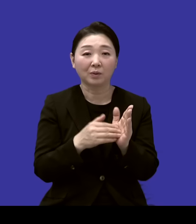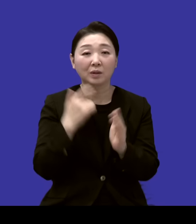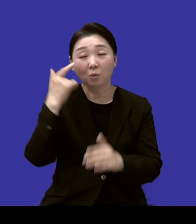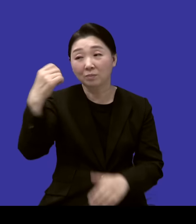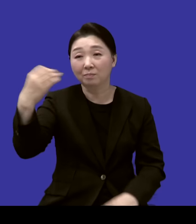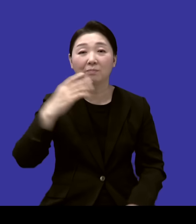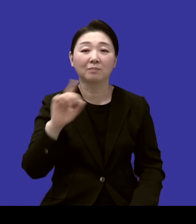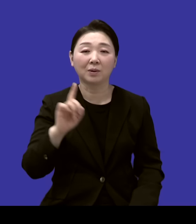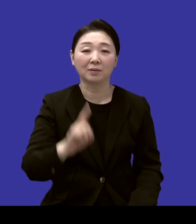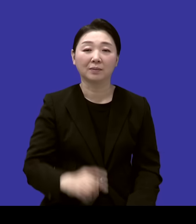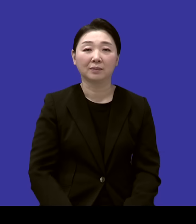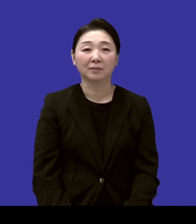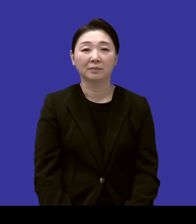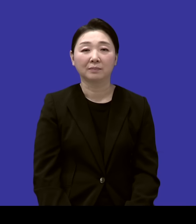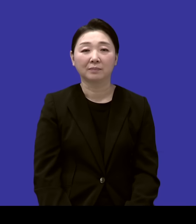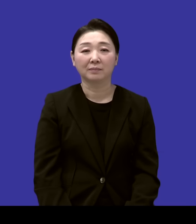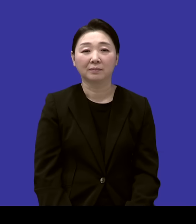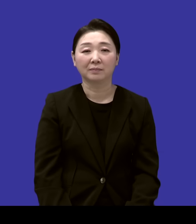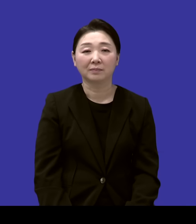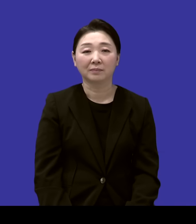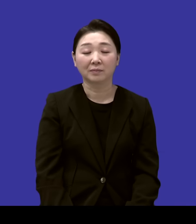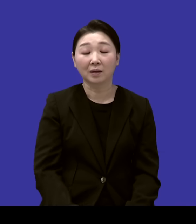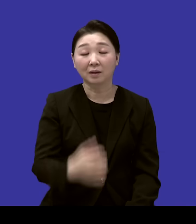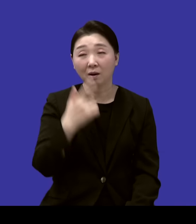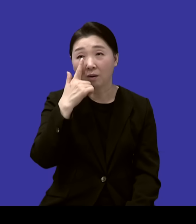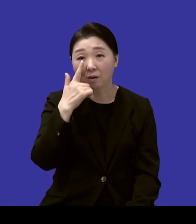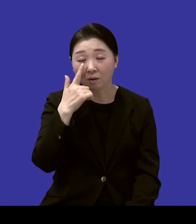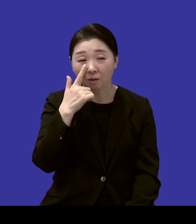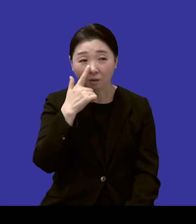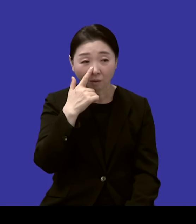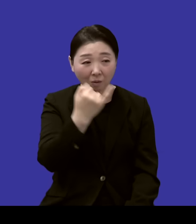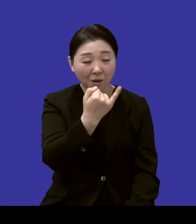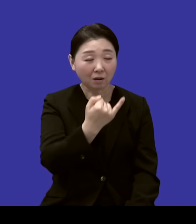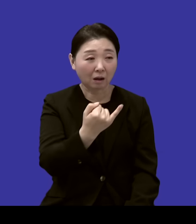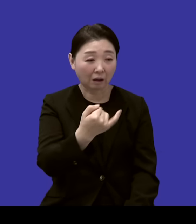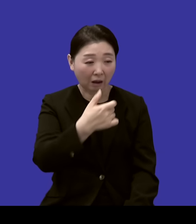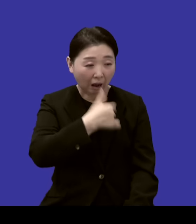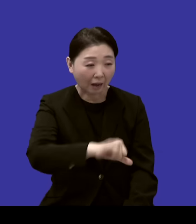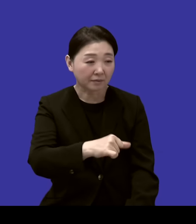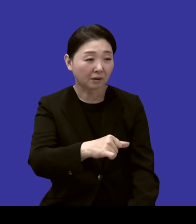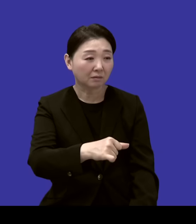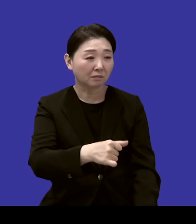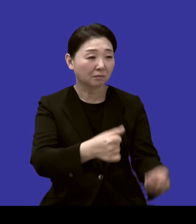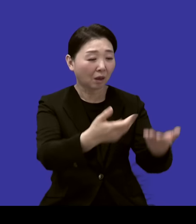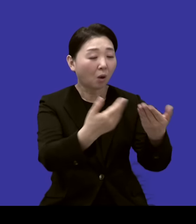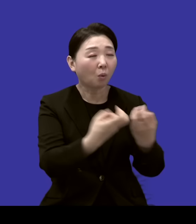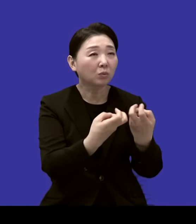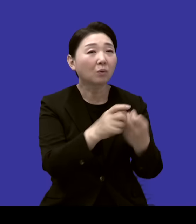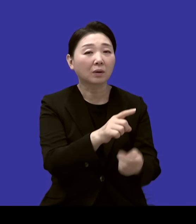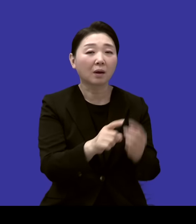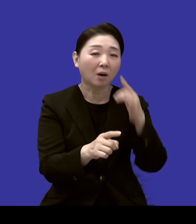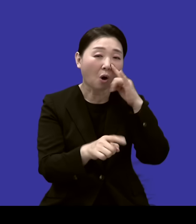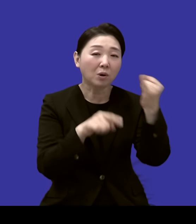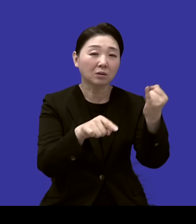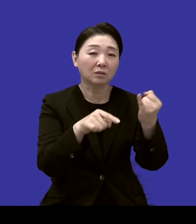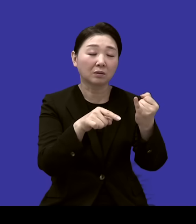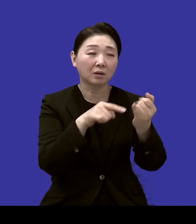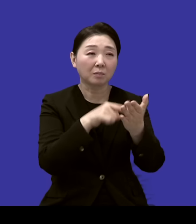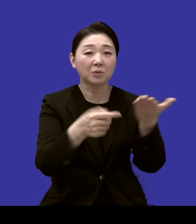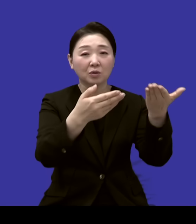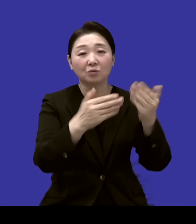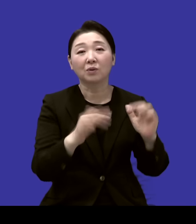이렇게 말씀해 주셨습니다. 제가 네. 이제 어떻게 어머니가 아들한테 이럴 수 있습니까? 따지니까 그 목사님이 어머니는 너한테 피해 주려고